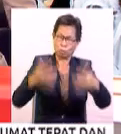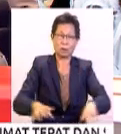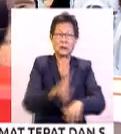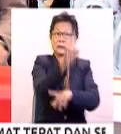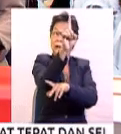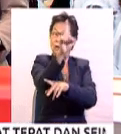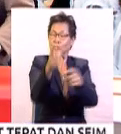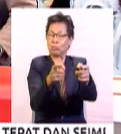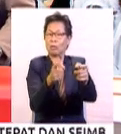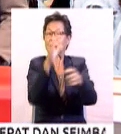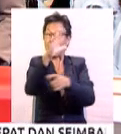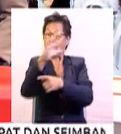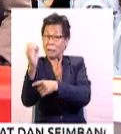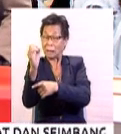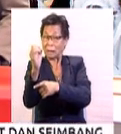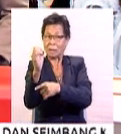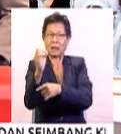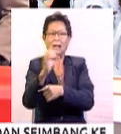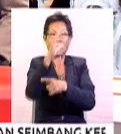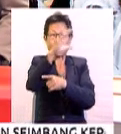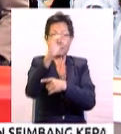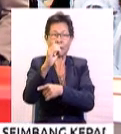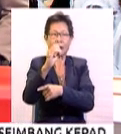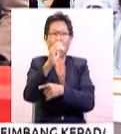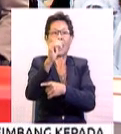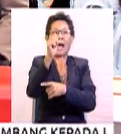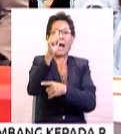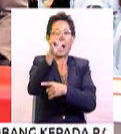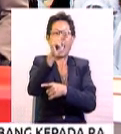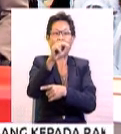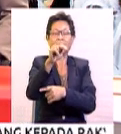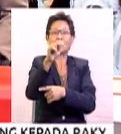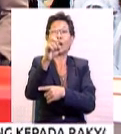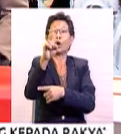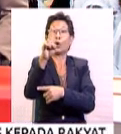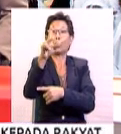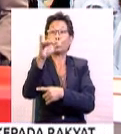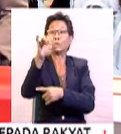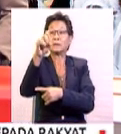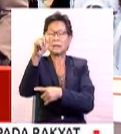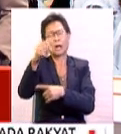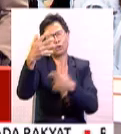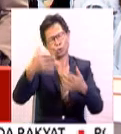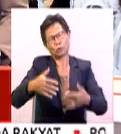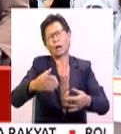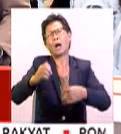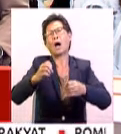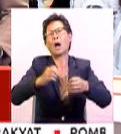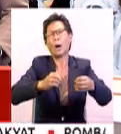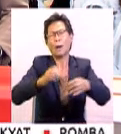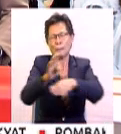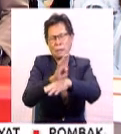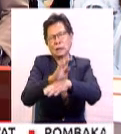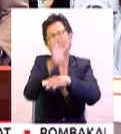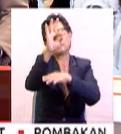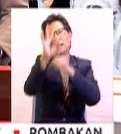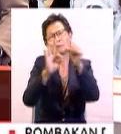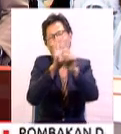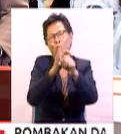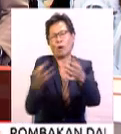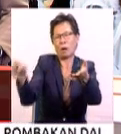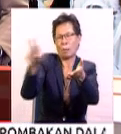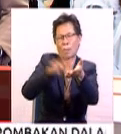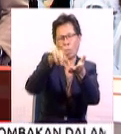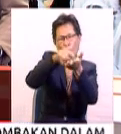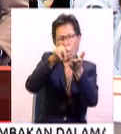satu pengendali perkhidmatan itu adalah syarikat Andalusia Travel and Tours yang telah beroperasi selama 19 tahun. Baik, kita ikuti